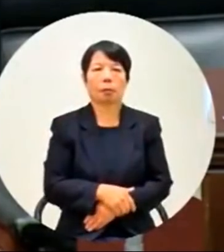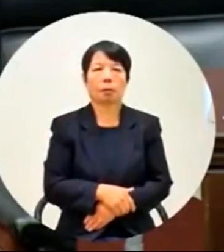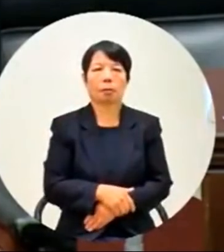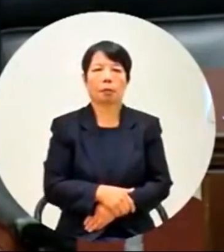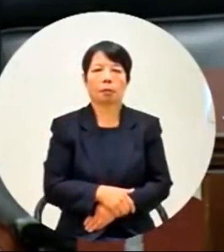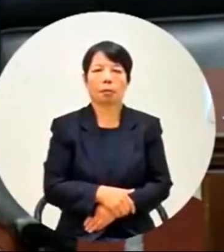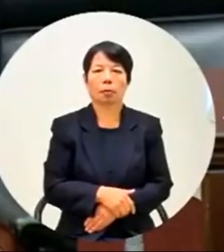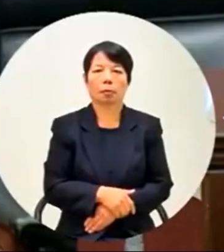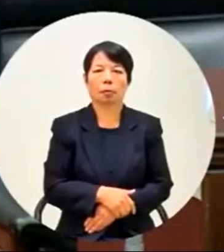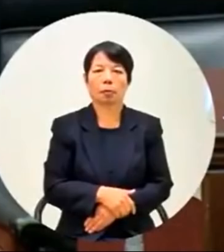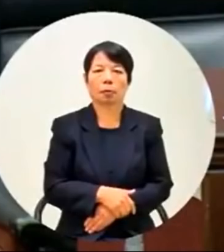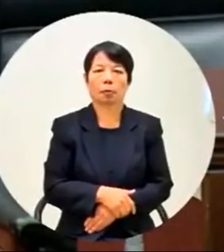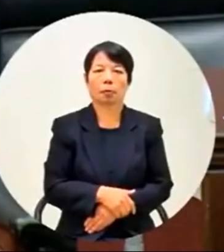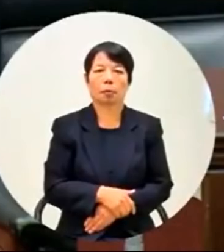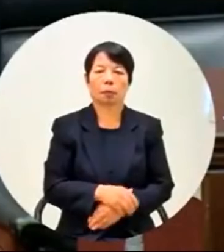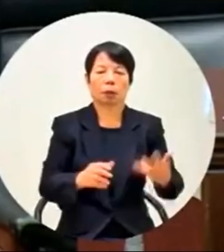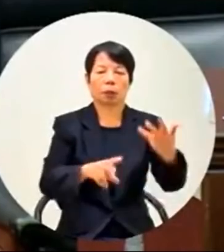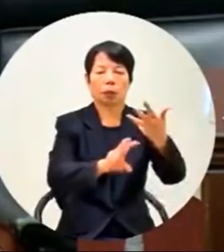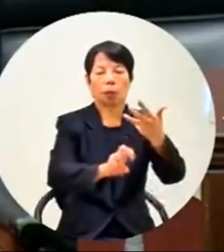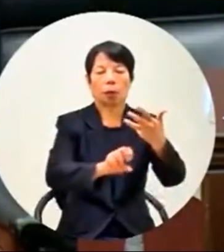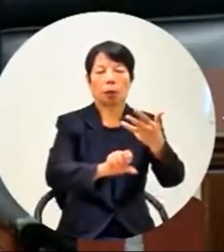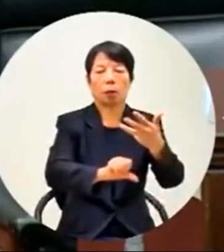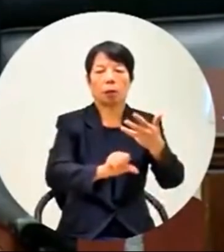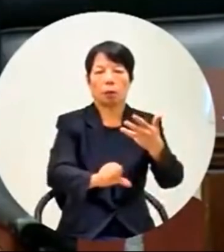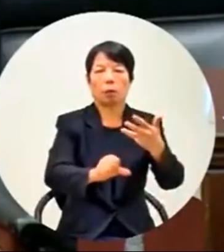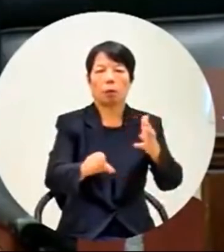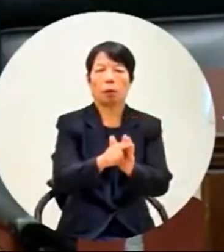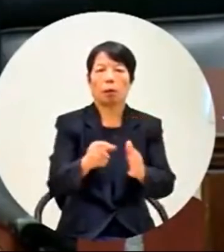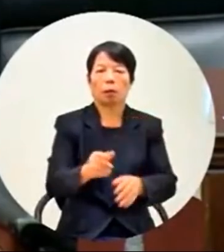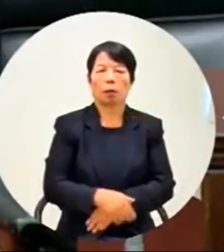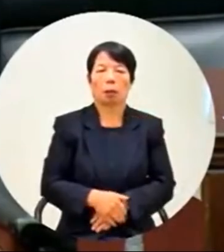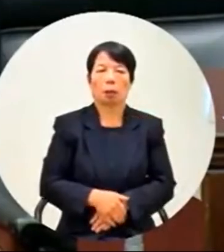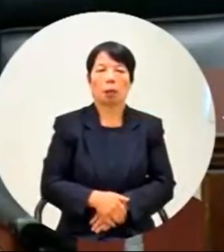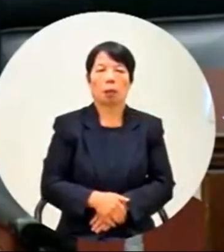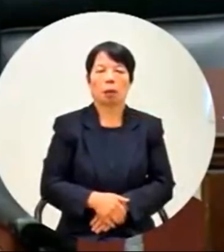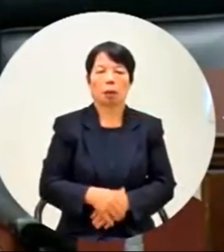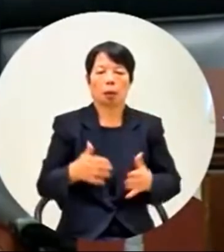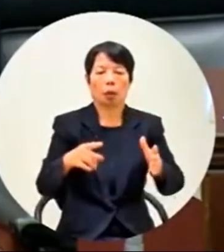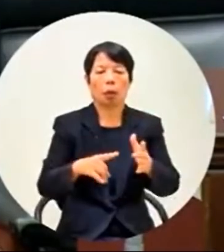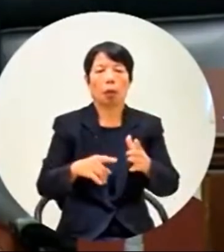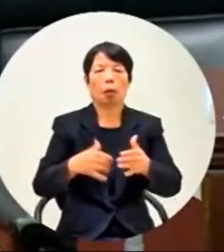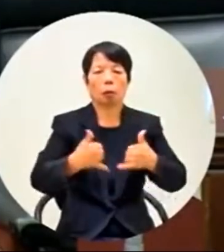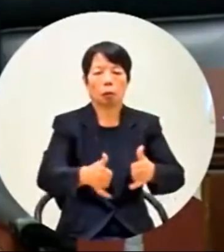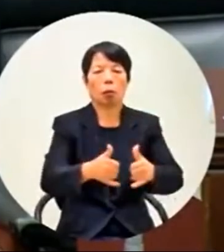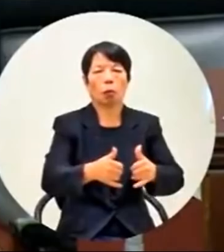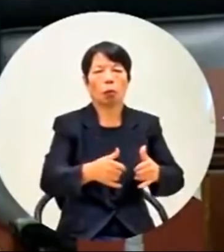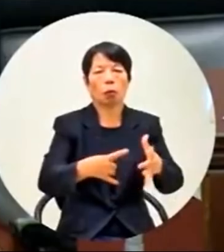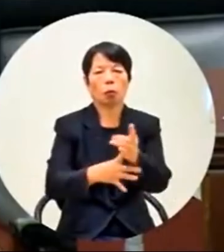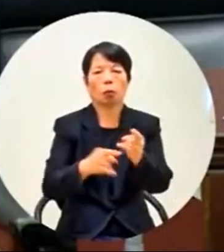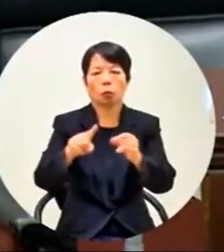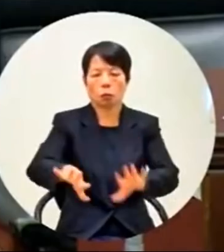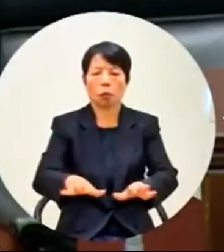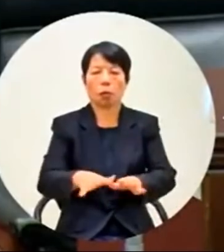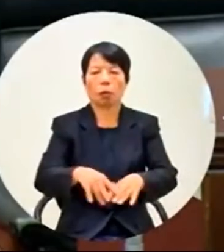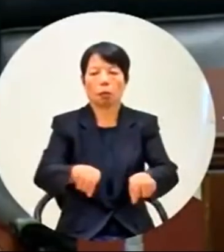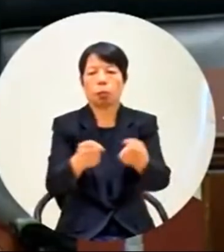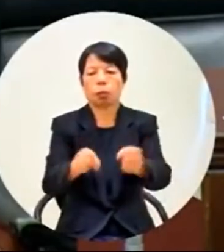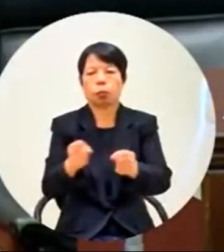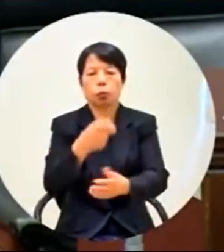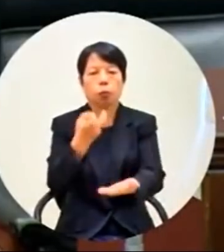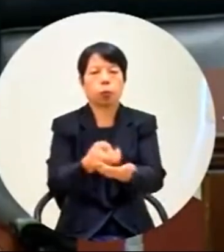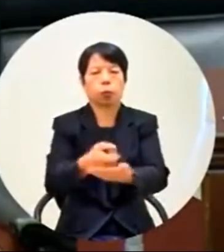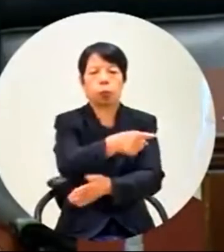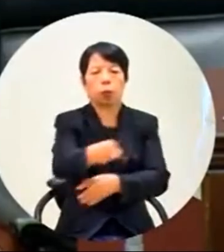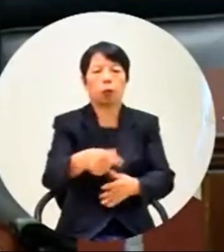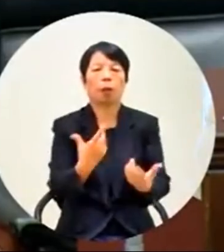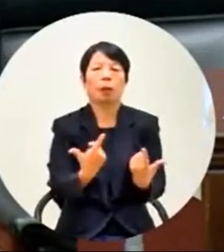来看我们825灾损鹿竹县后坑这边帮到这样啊，竟买更坏底下水利